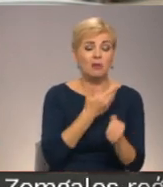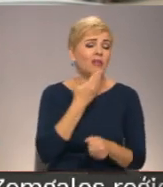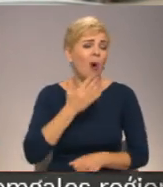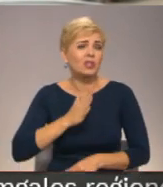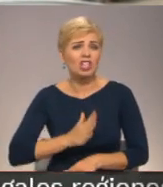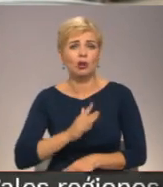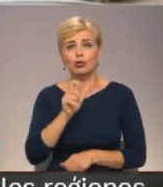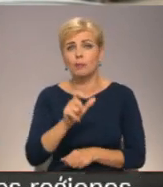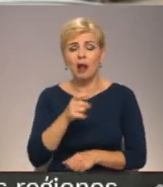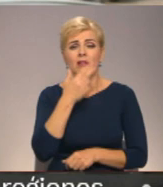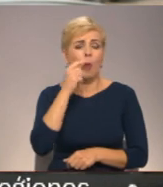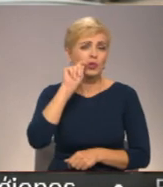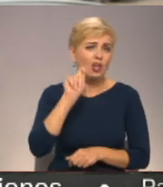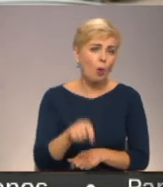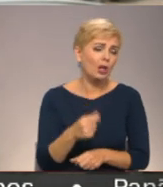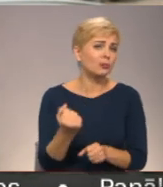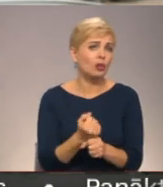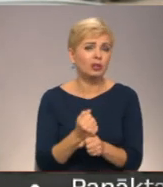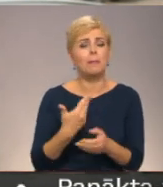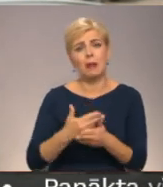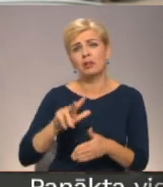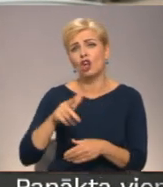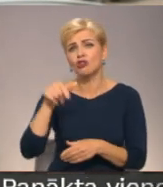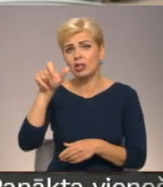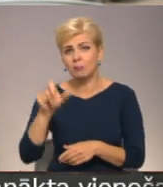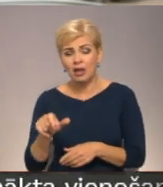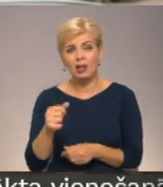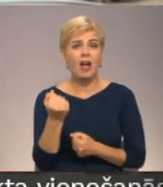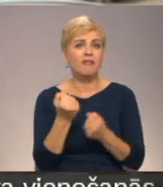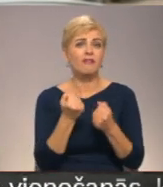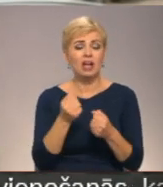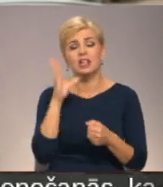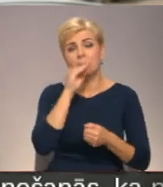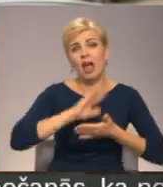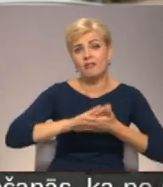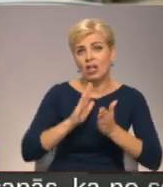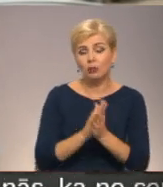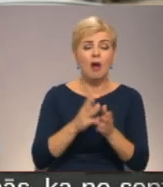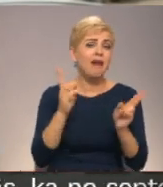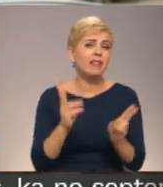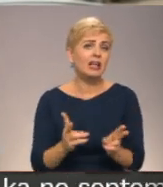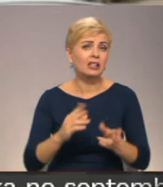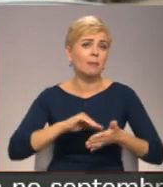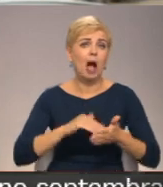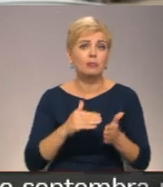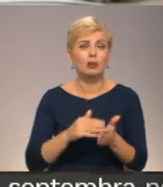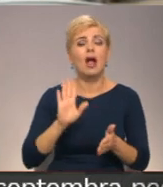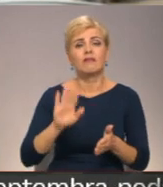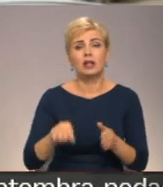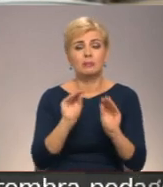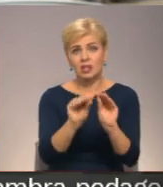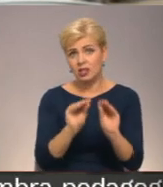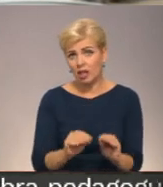cietušo personu, nav nodarīts zaudējumu trešai personai un vadītājs spēj vienoties par negadījuma apstākļiem, tad, protams, mēs drīkstam